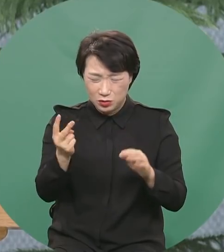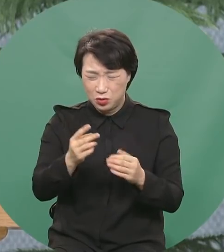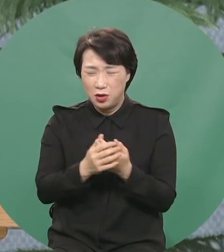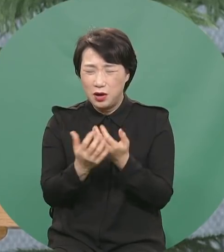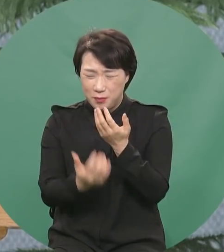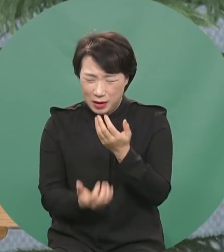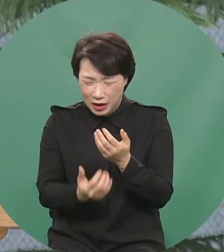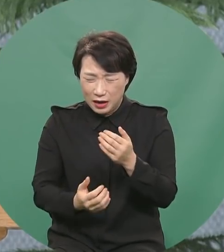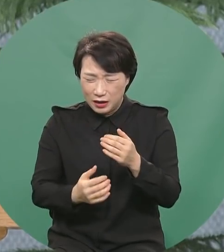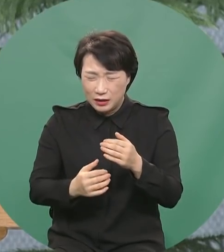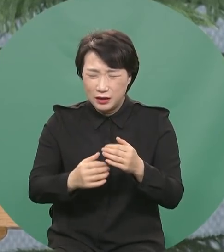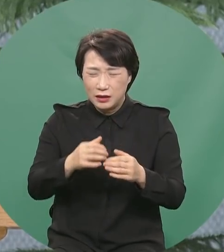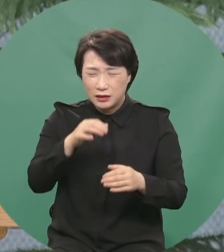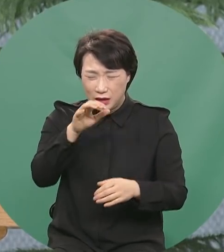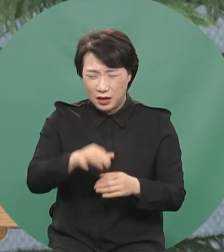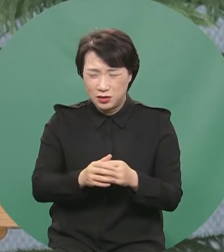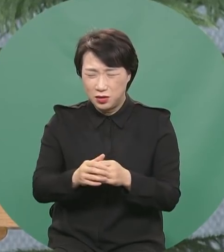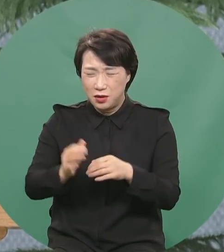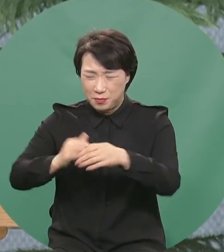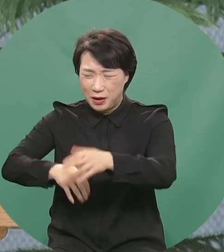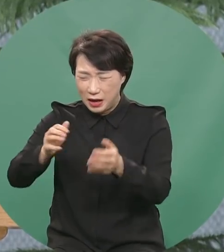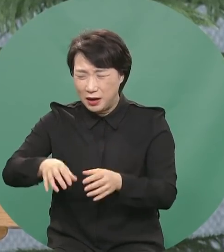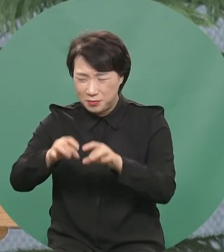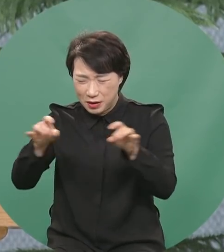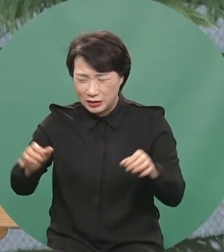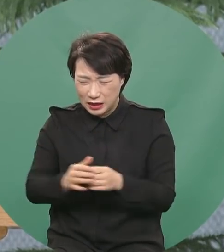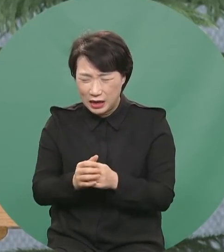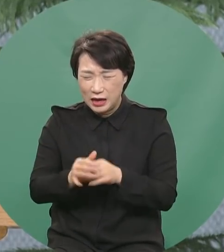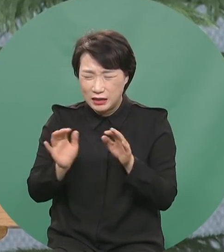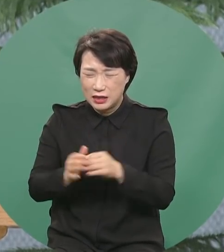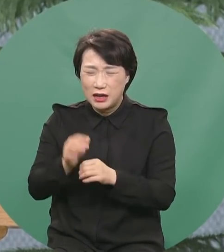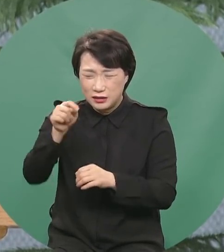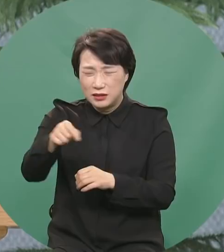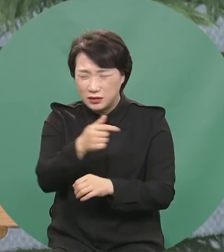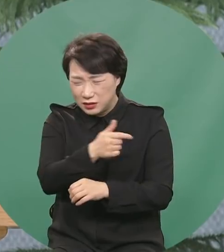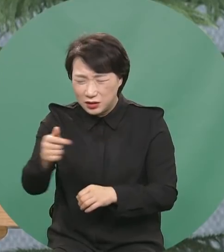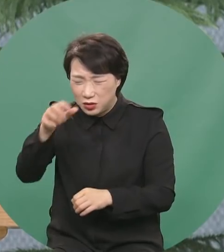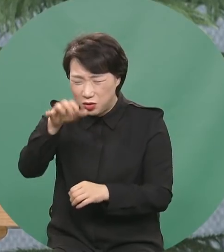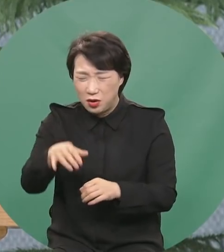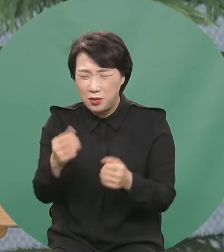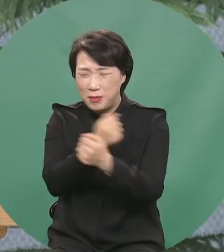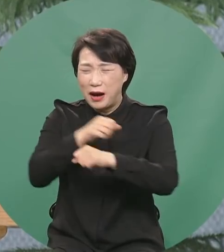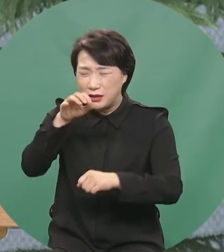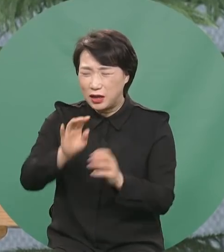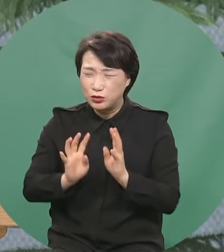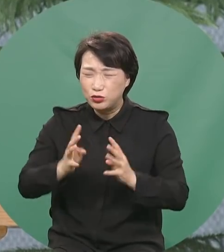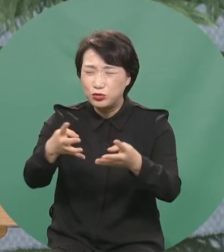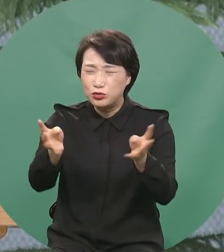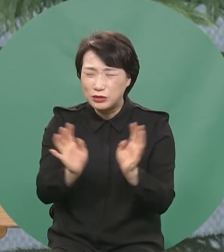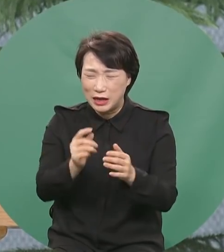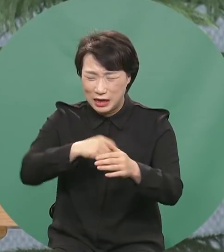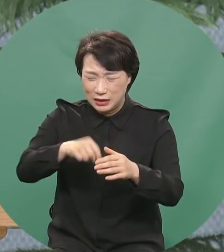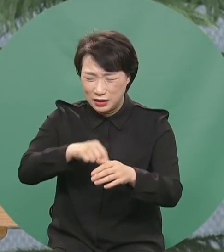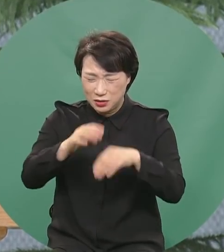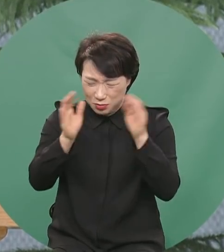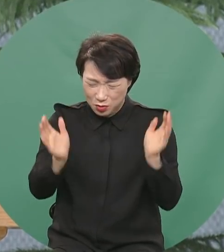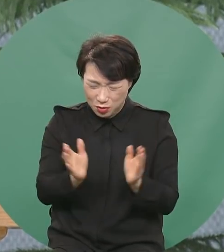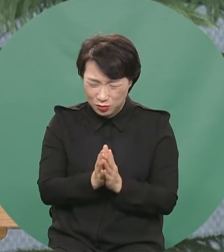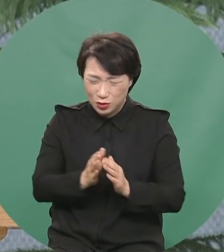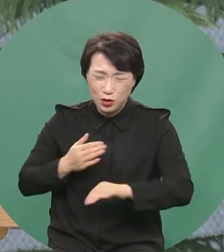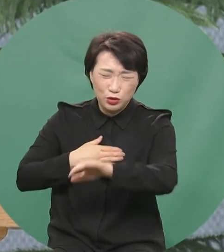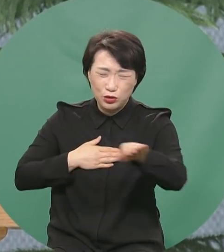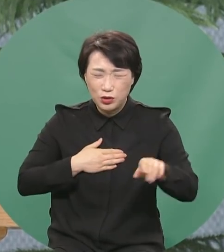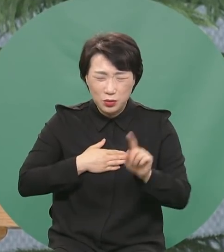복회사 안방에서 건너방에서 대청마루에서 마당의 돌다리 안에서 저들을